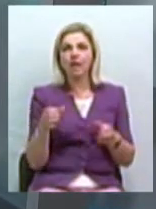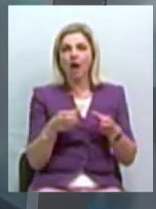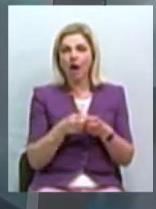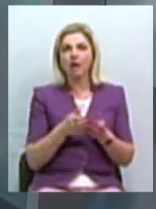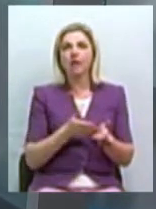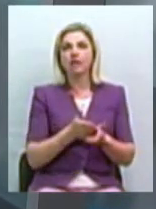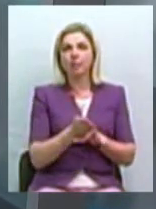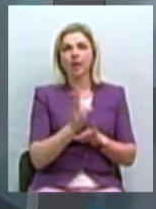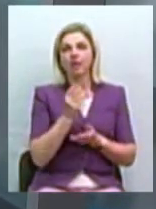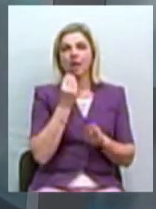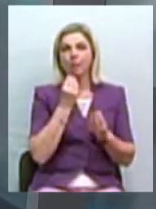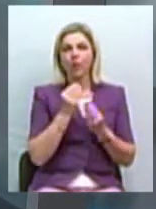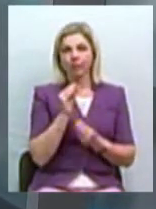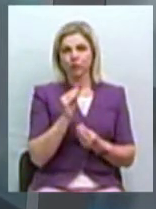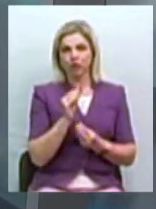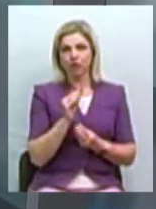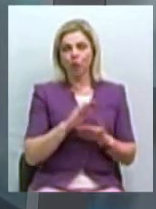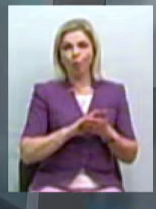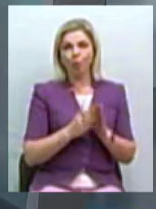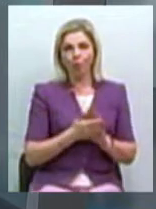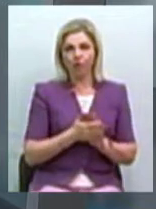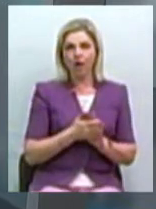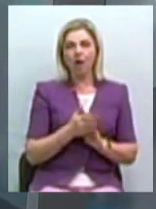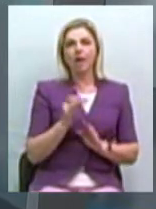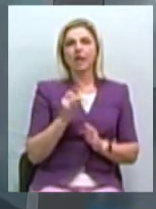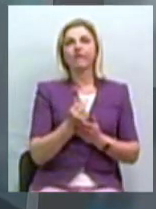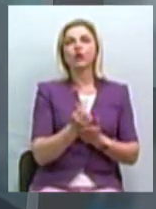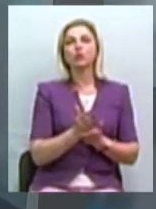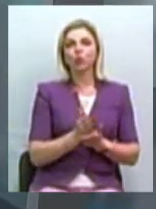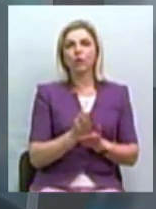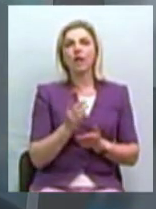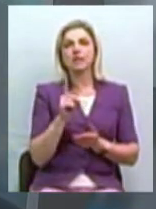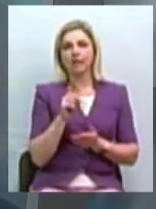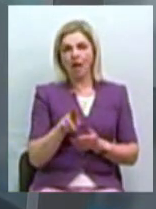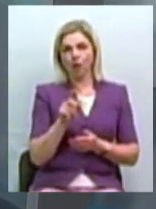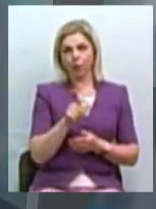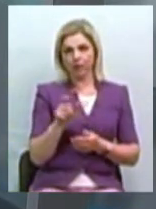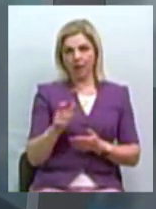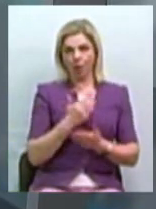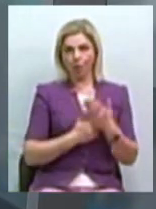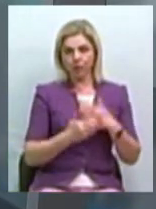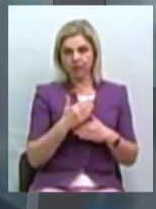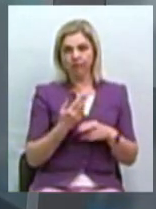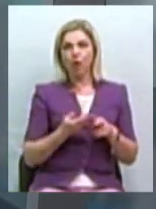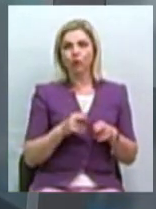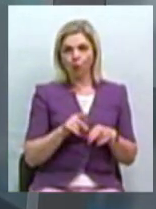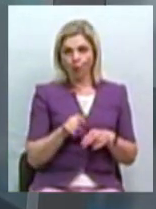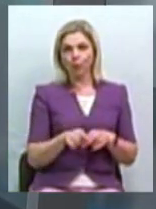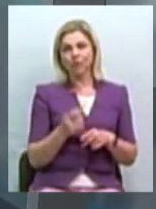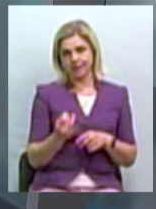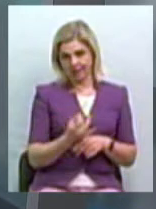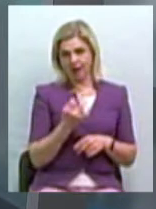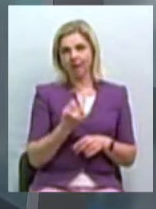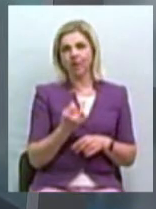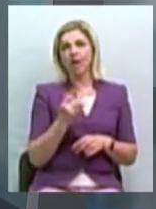на поліпшення умов, поліпшення інфраструктури для осіб з обмеженими можливостями. Тому досить таки цікаві.